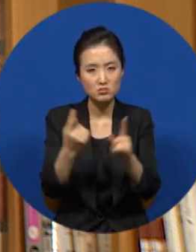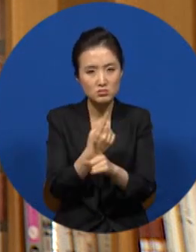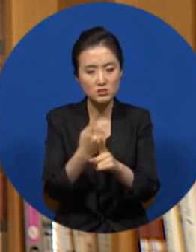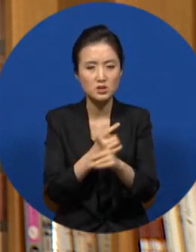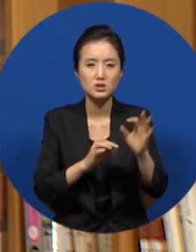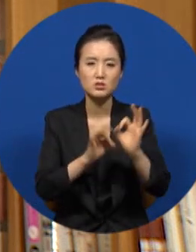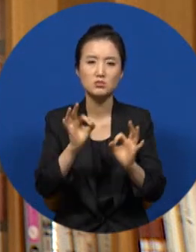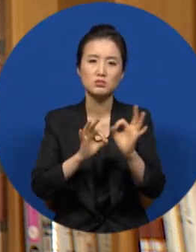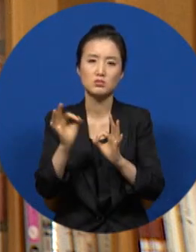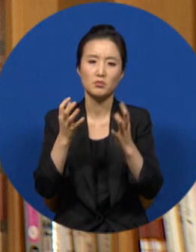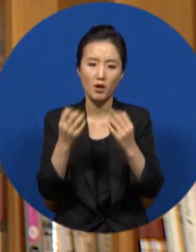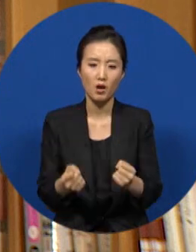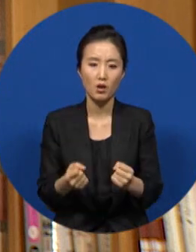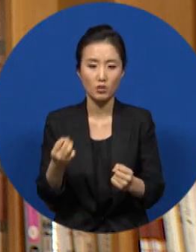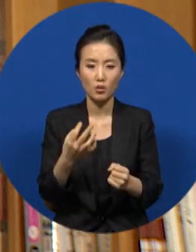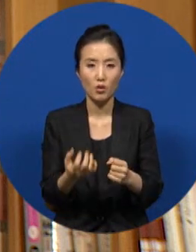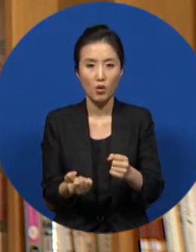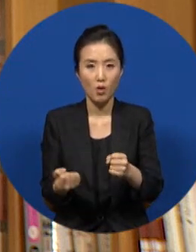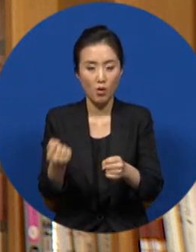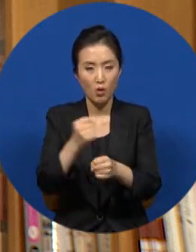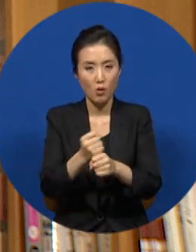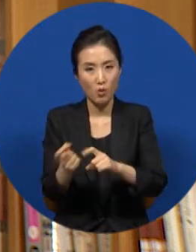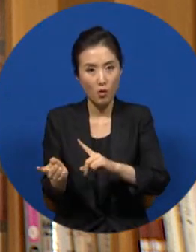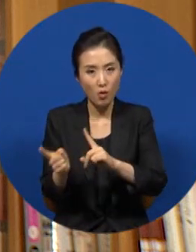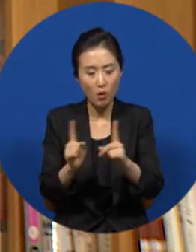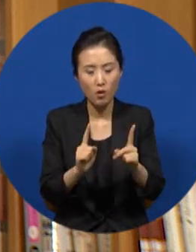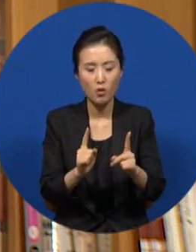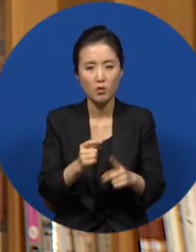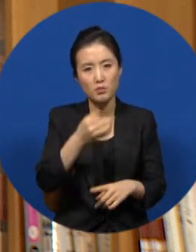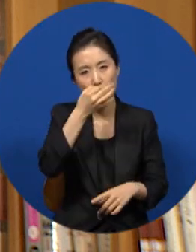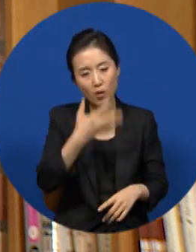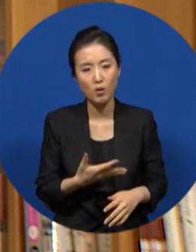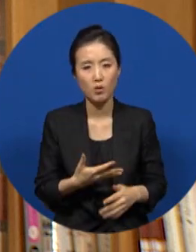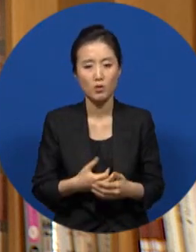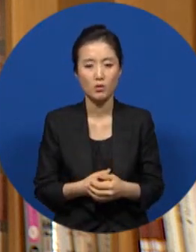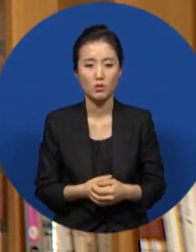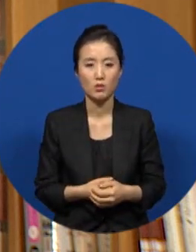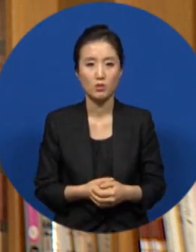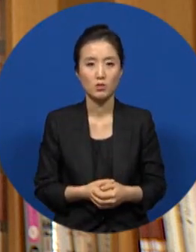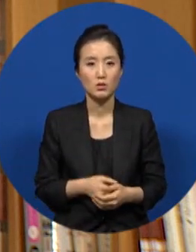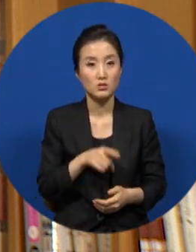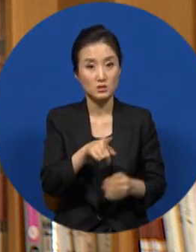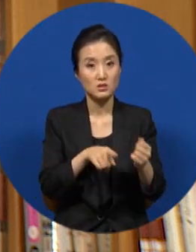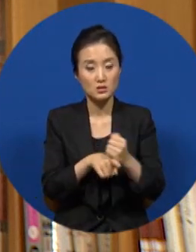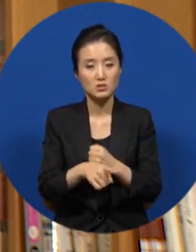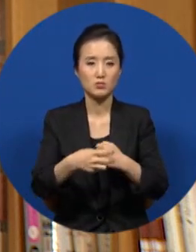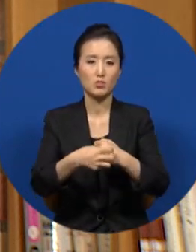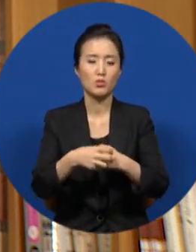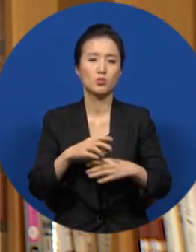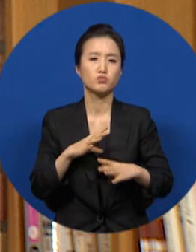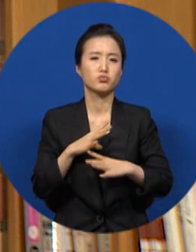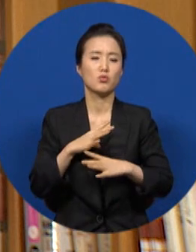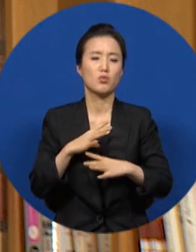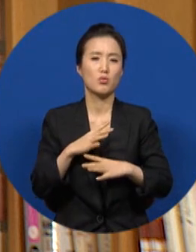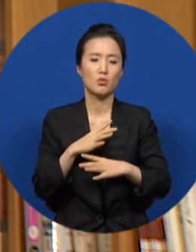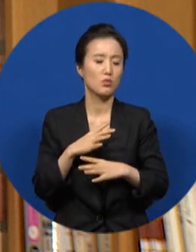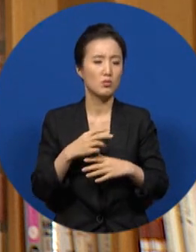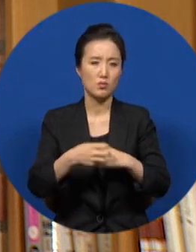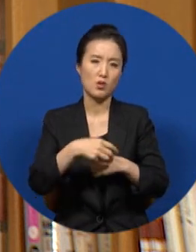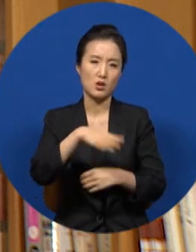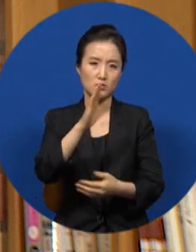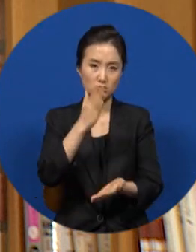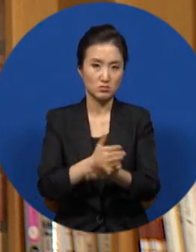하물며 회복시킬 수 있는 확률이 더욱더 떨어지겠죠. 세상이 그렇다면 두려워서 병원에 어찌 가겠습니까? 여하튼 세상은